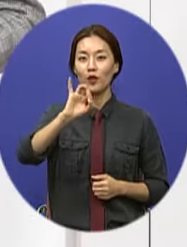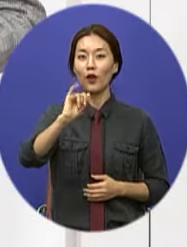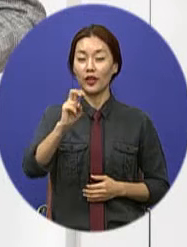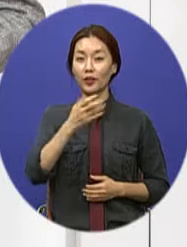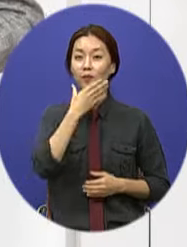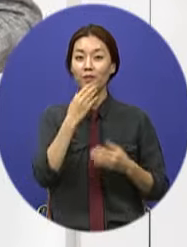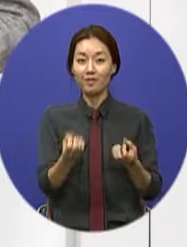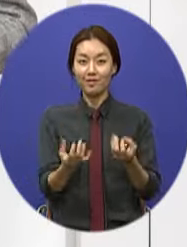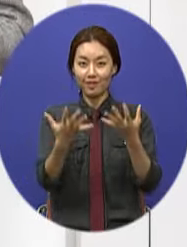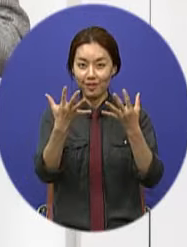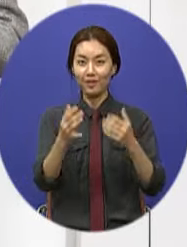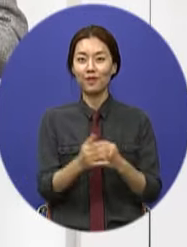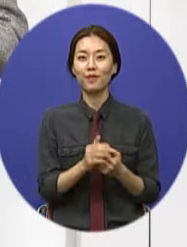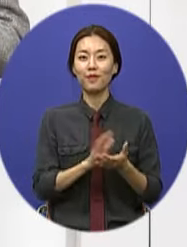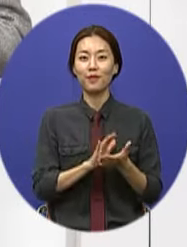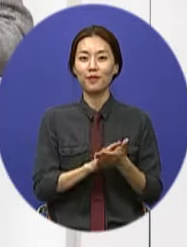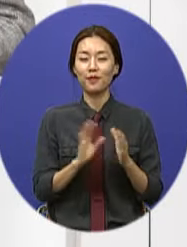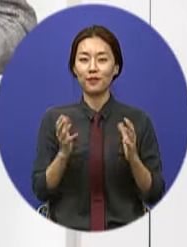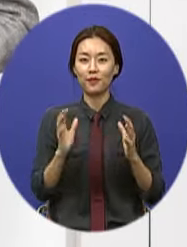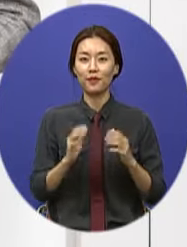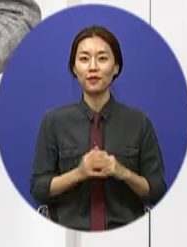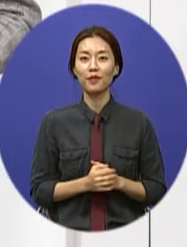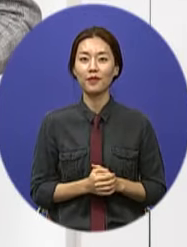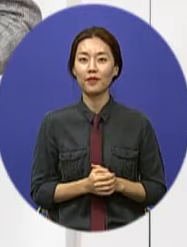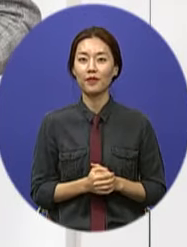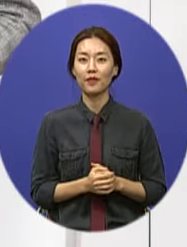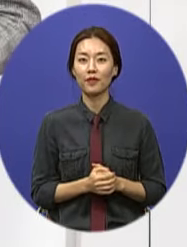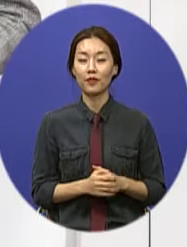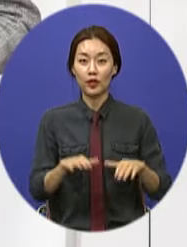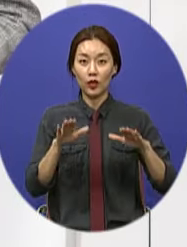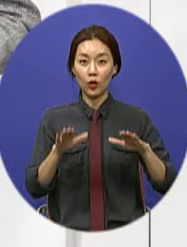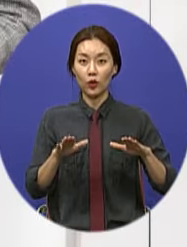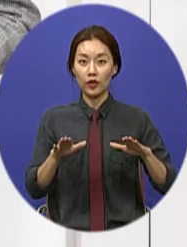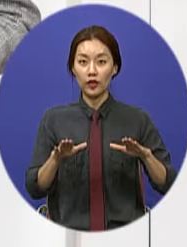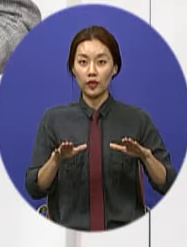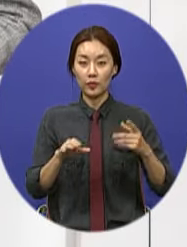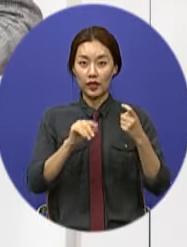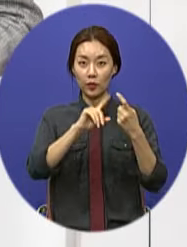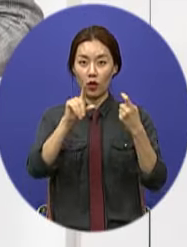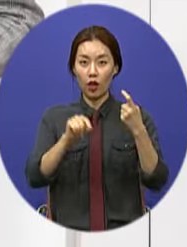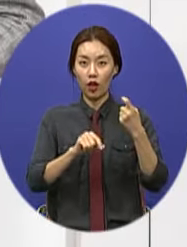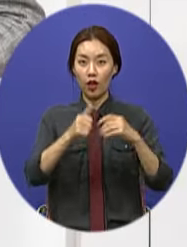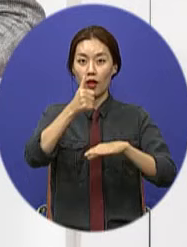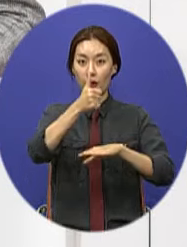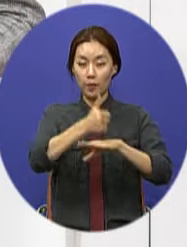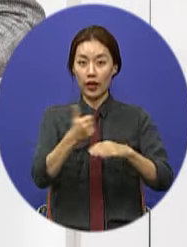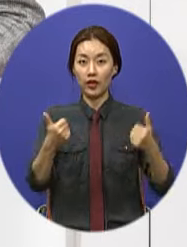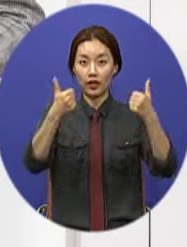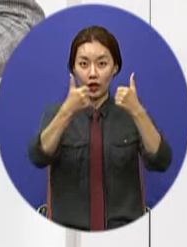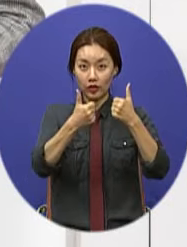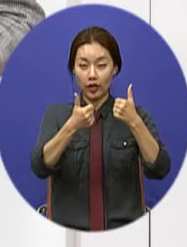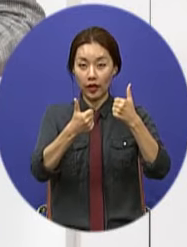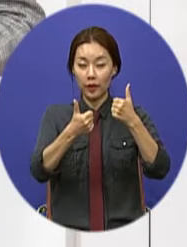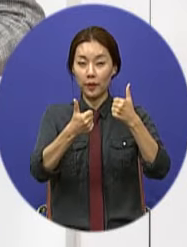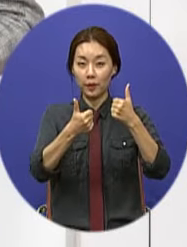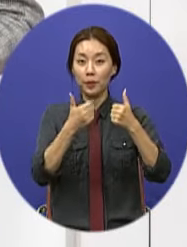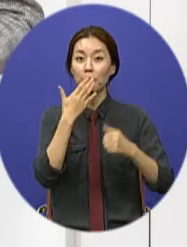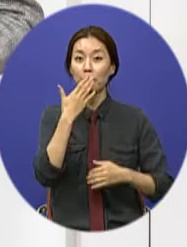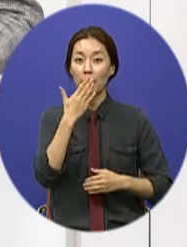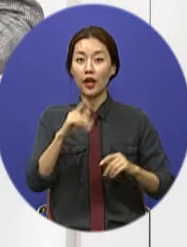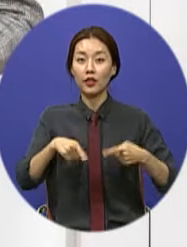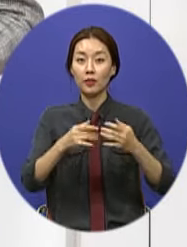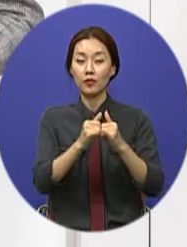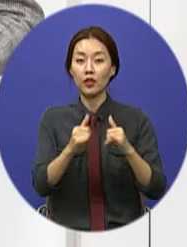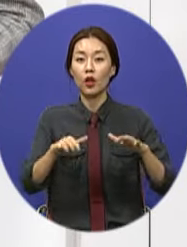주정인님 축하드립니다. 축하드립니다. 네. 자, 오늘 11월 월말 결선으로 가실 티켓도 받으실